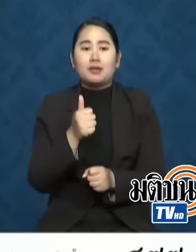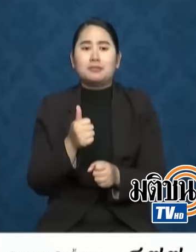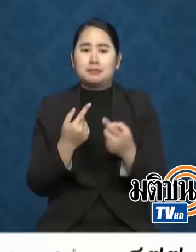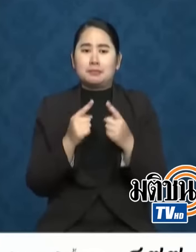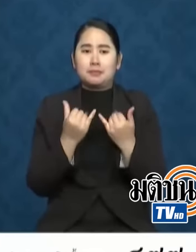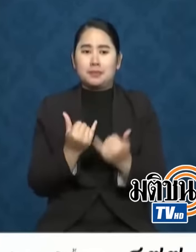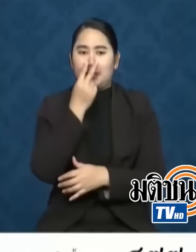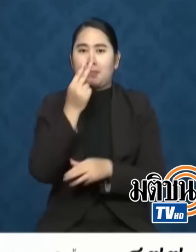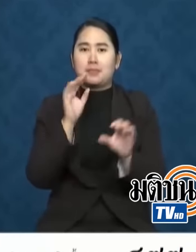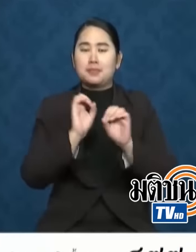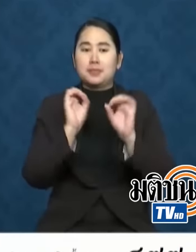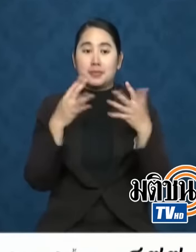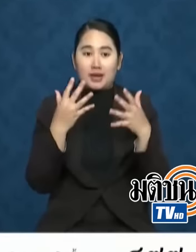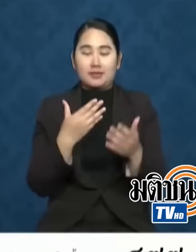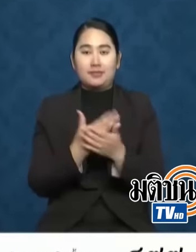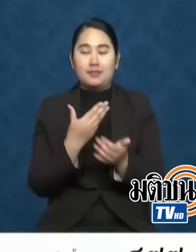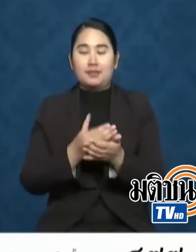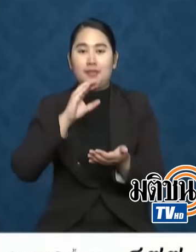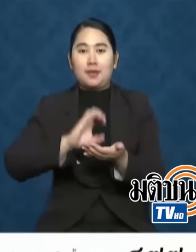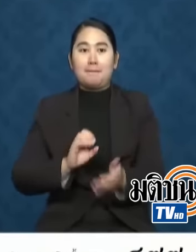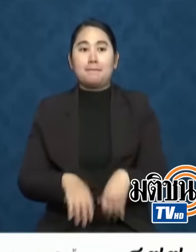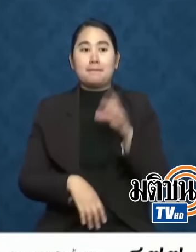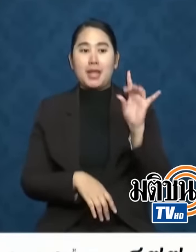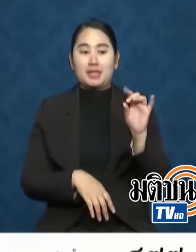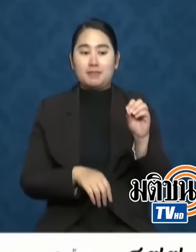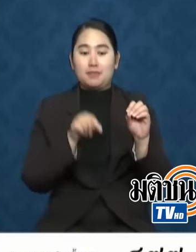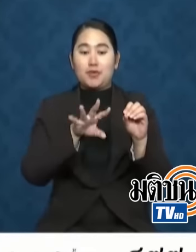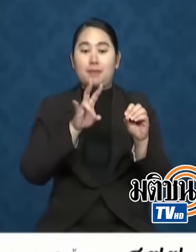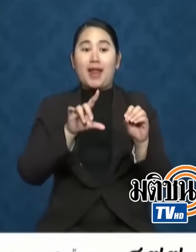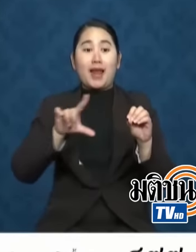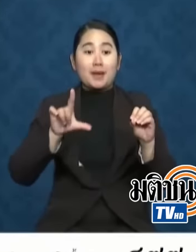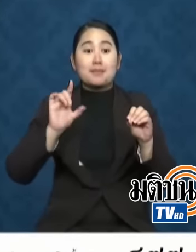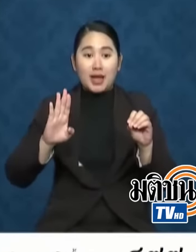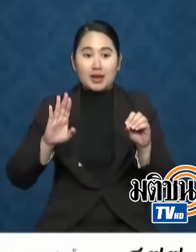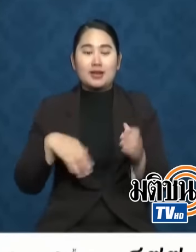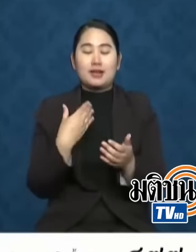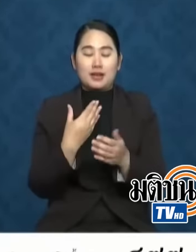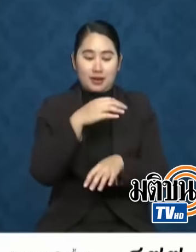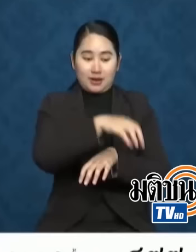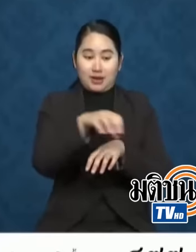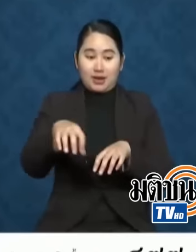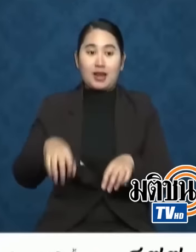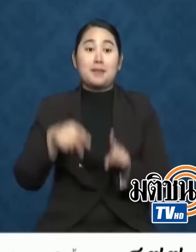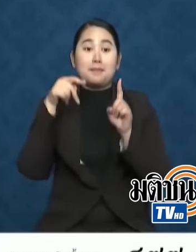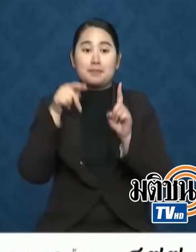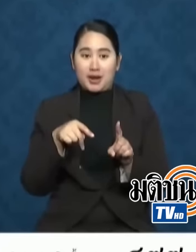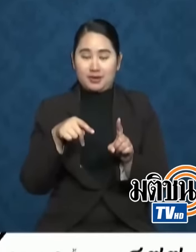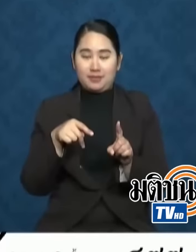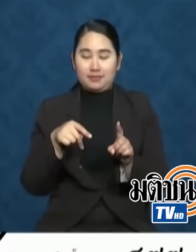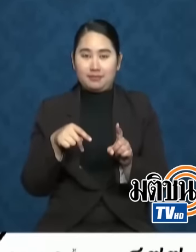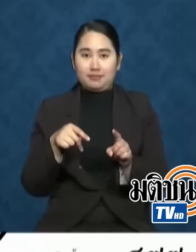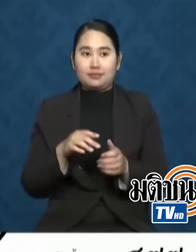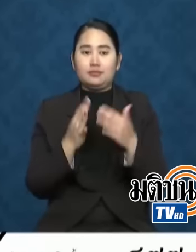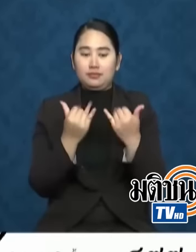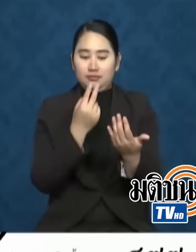จนงบประมาณ 80.8 ล้านบาทในการจัดทำจุดเฝ้าระวังไฟป่า 1,000 จุดในพื้นที่กรมอุทยาน